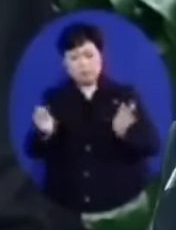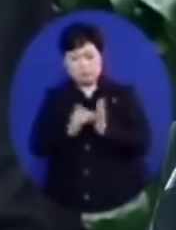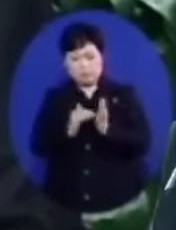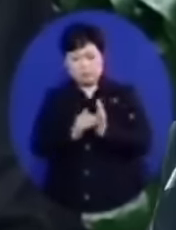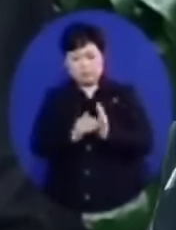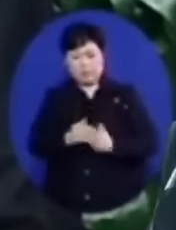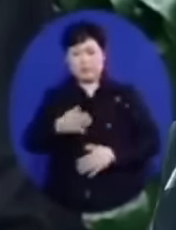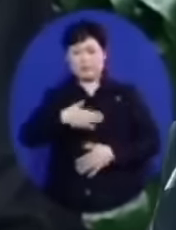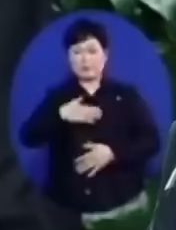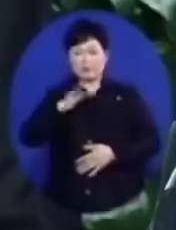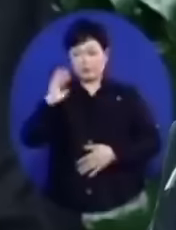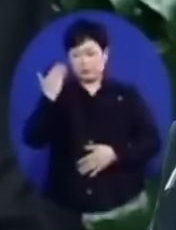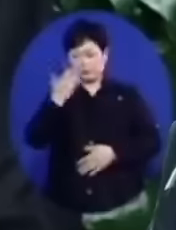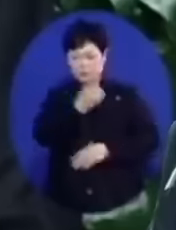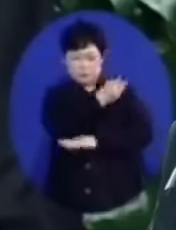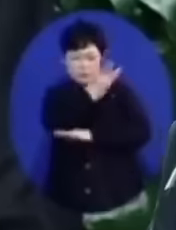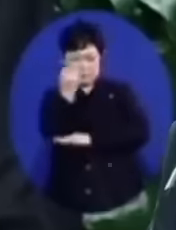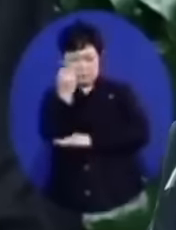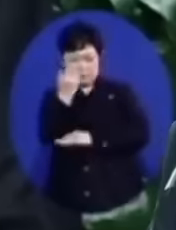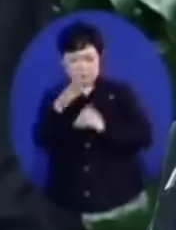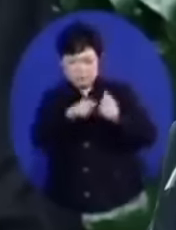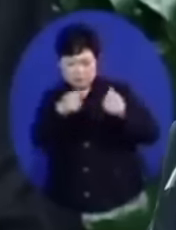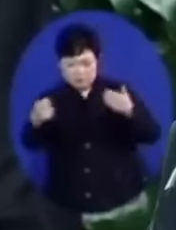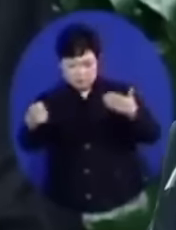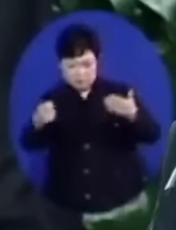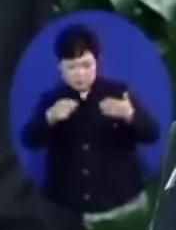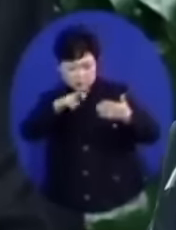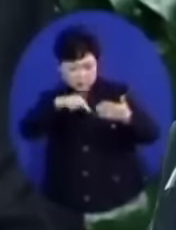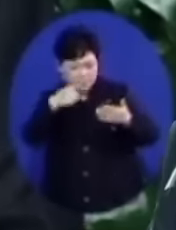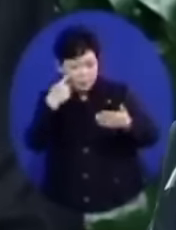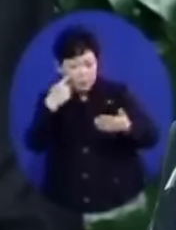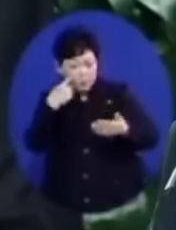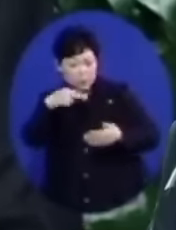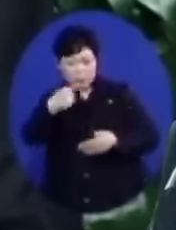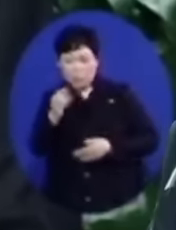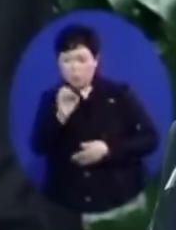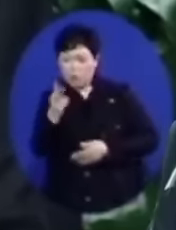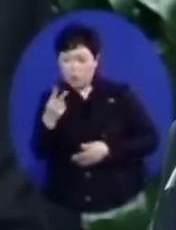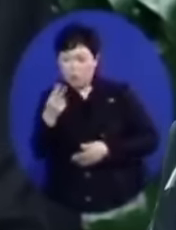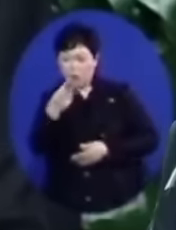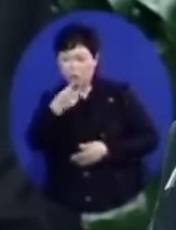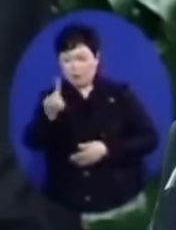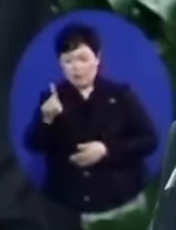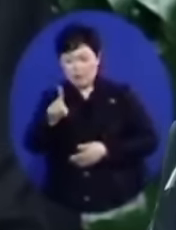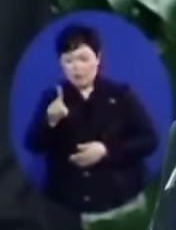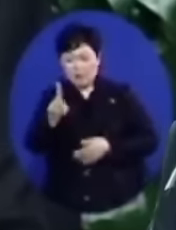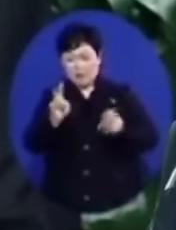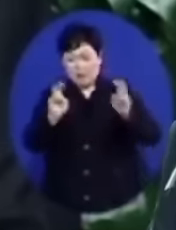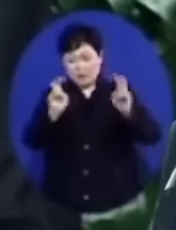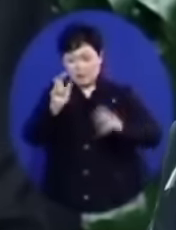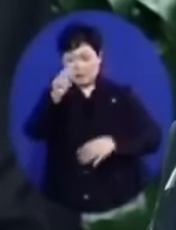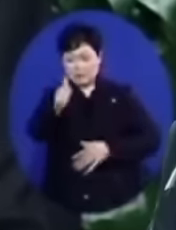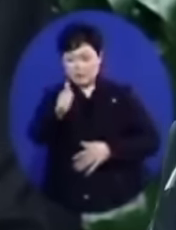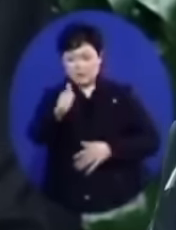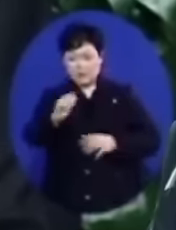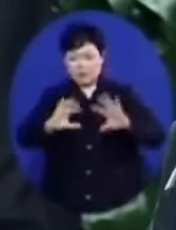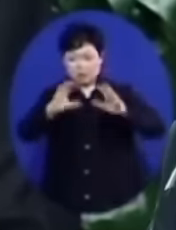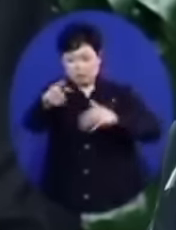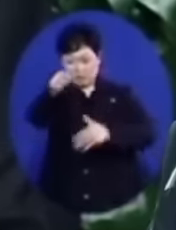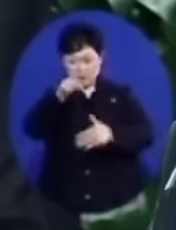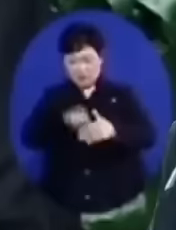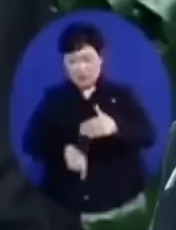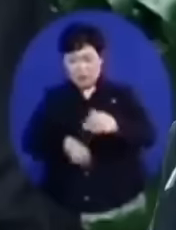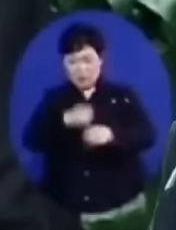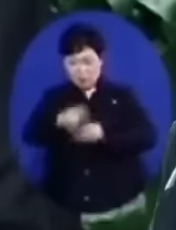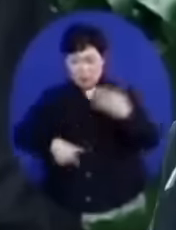나는 요사이 신문에 보고 일본의 도요타 자동차 사장이 국내외 회개하고